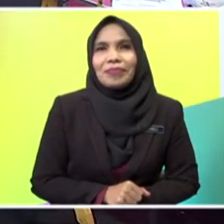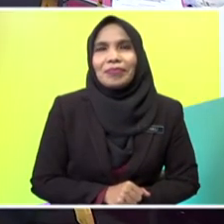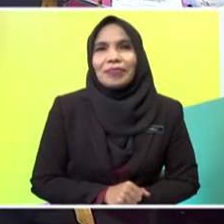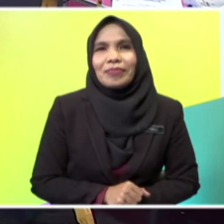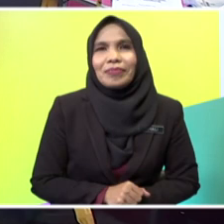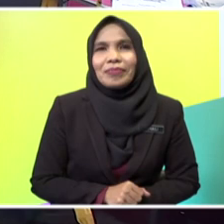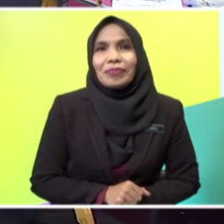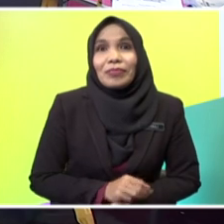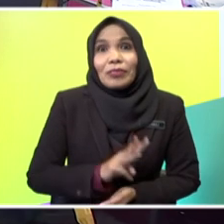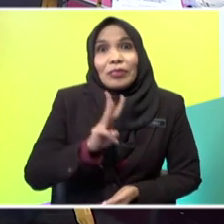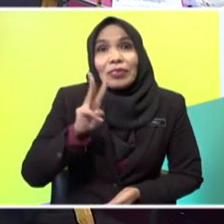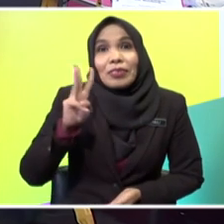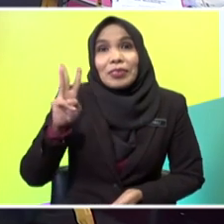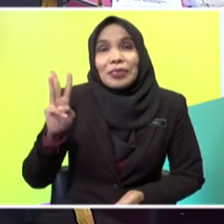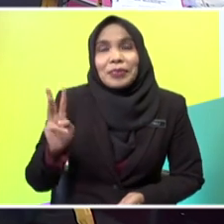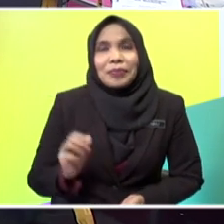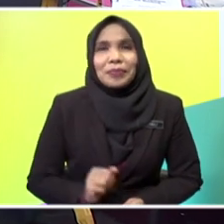Wow.